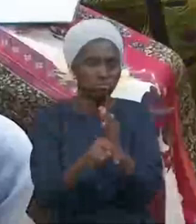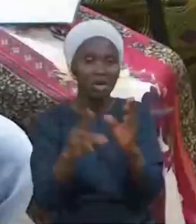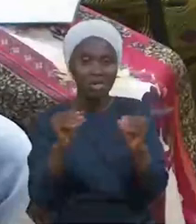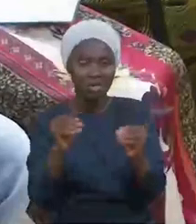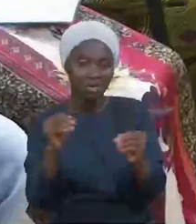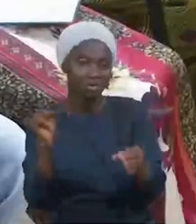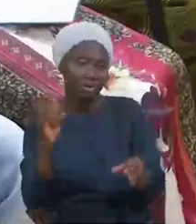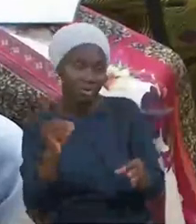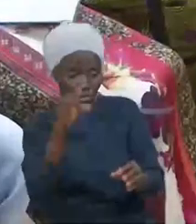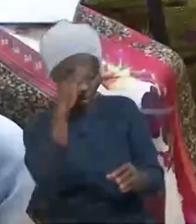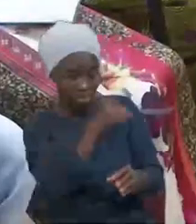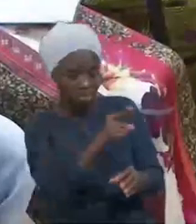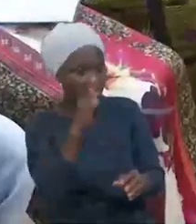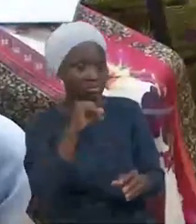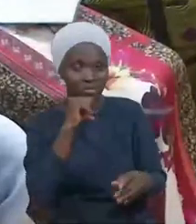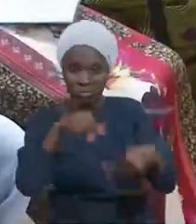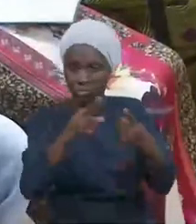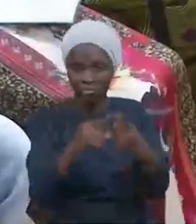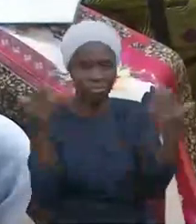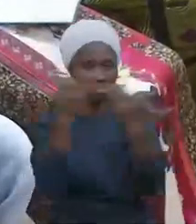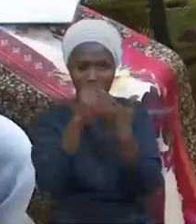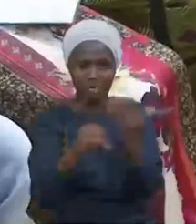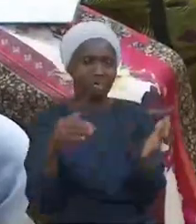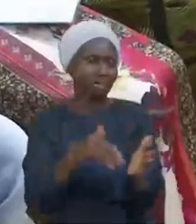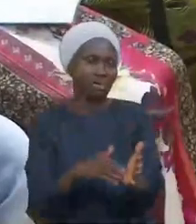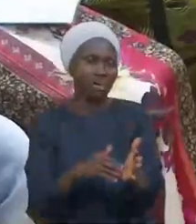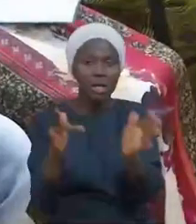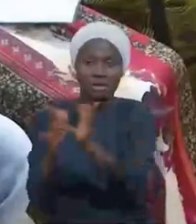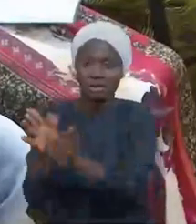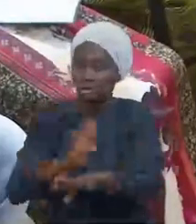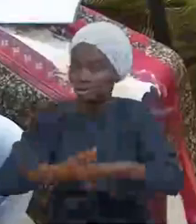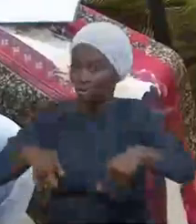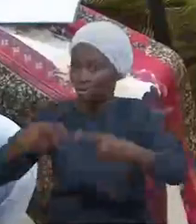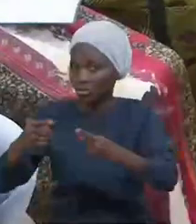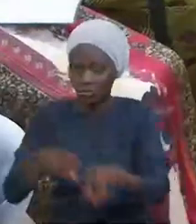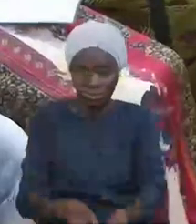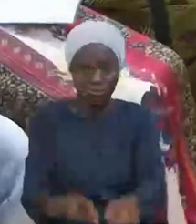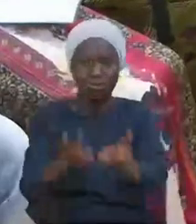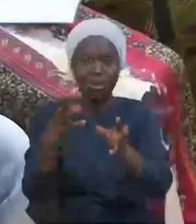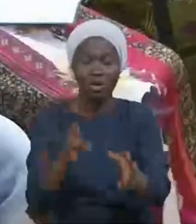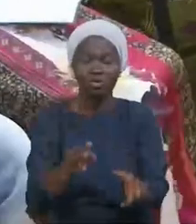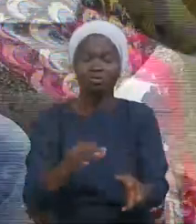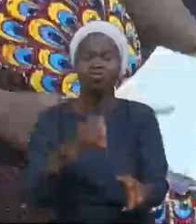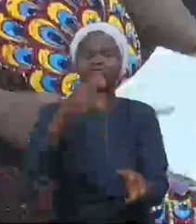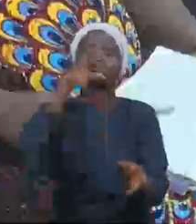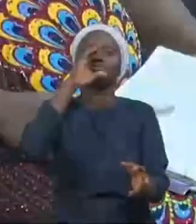ténèbres. Jésus ne marchait plus dans la voie de l'ivrognerie. Alors, il